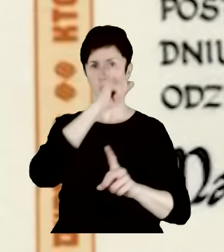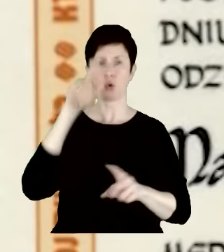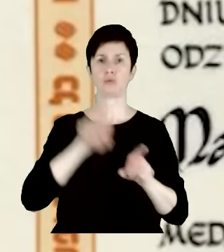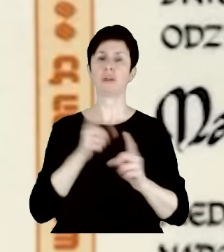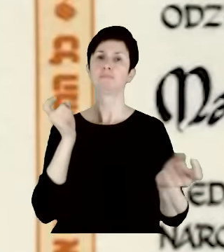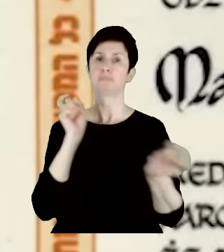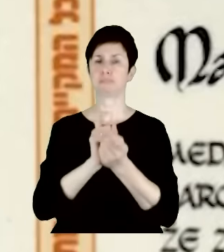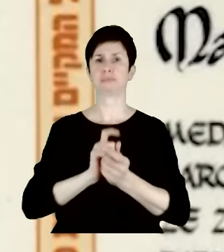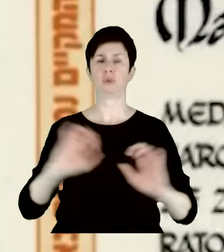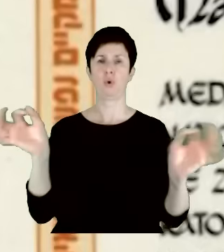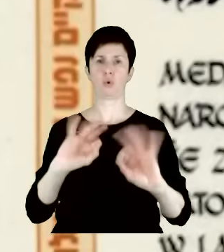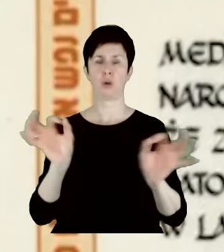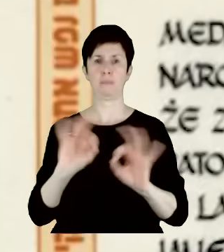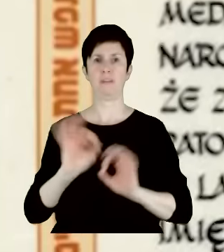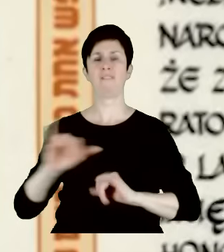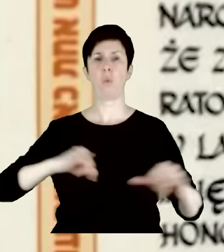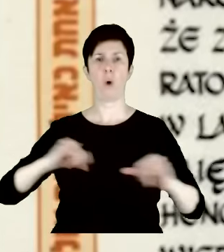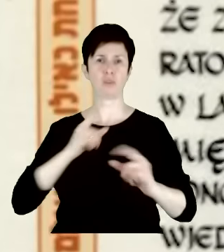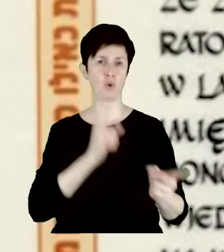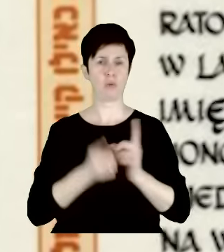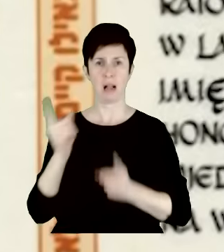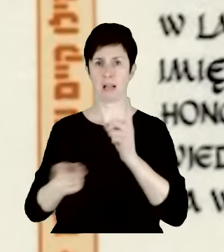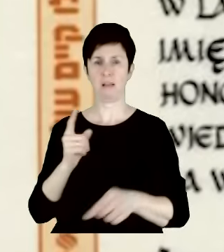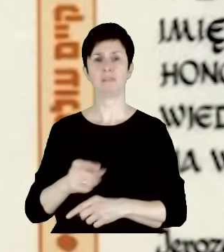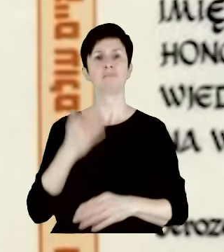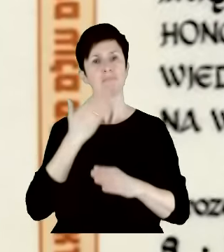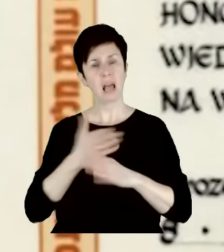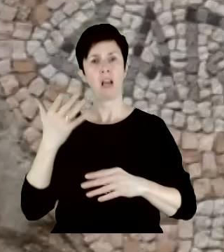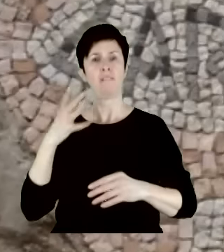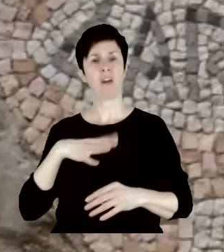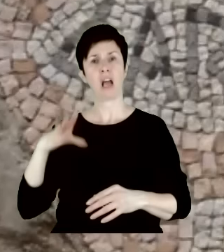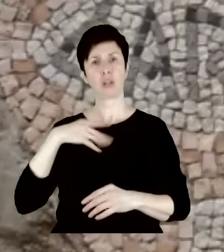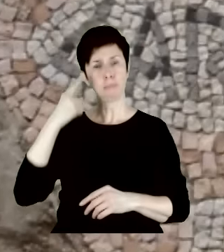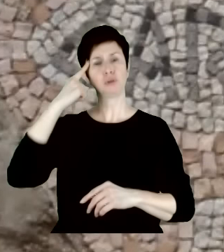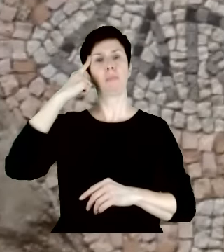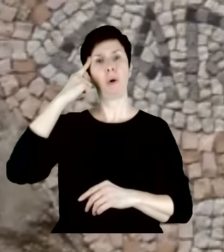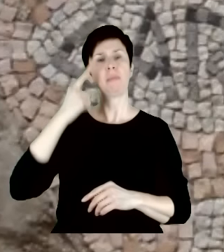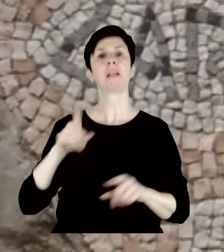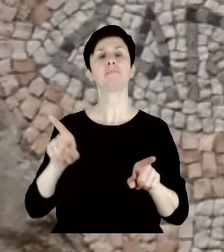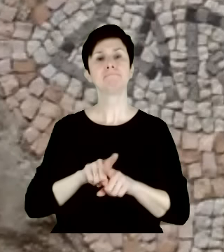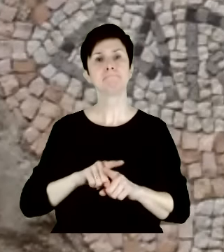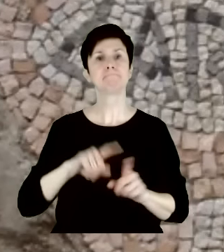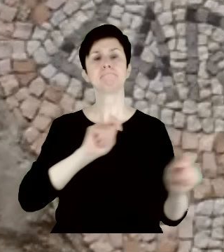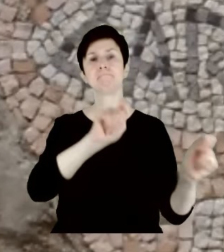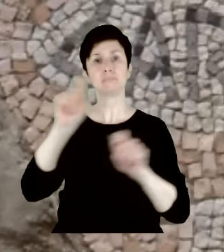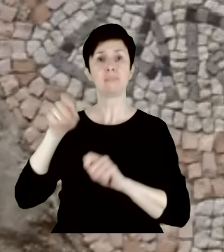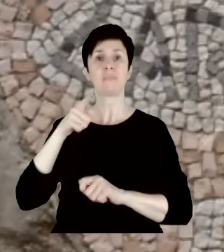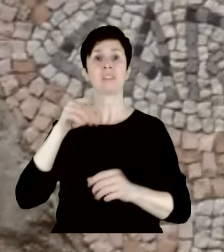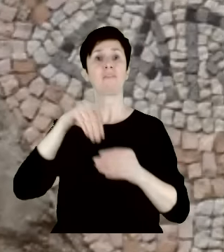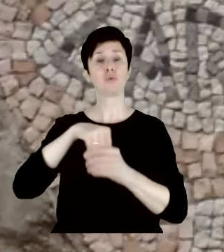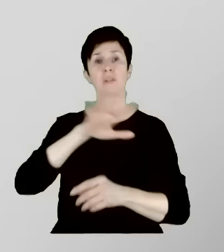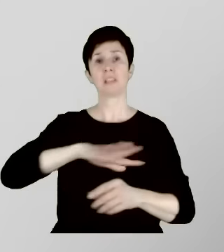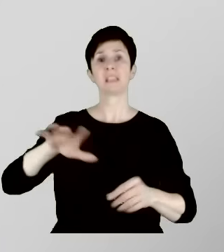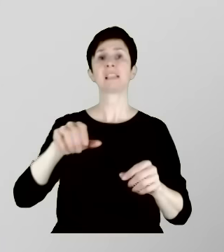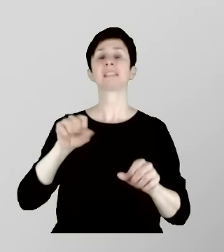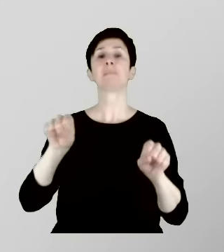się brutalnej, totalitarnej władzy. Wciąż warto o tym przypominać i wciąż warto przypominać, że wśród tych sprawiedliwych z czasów